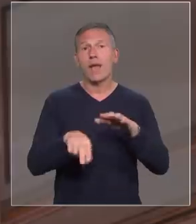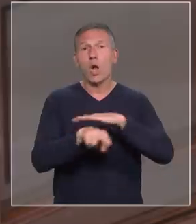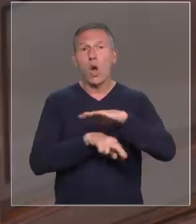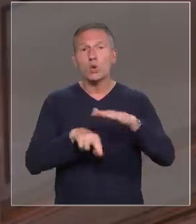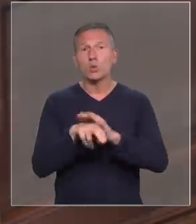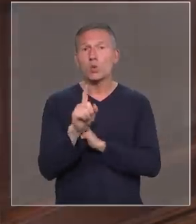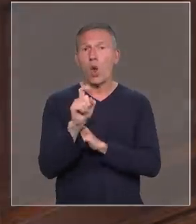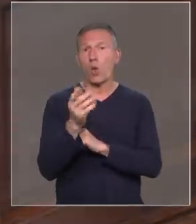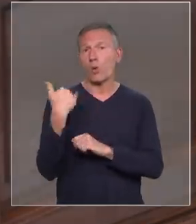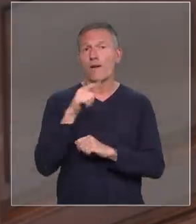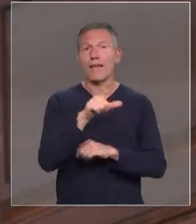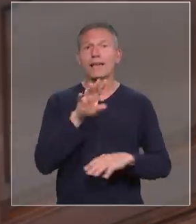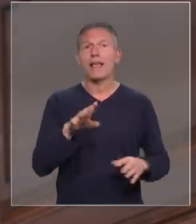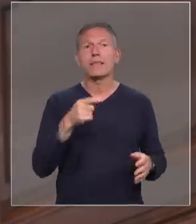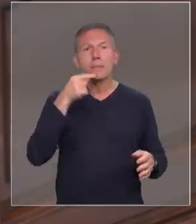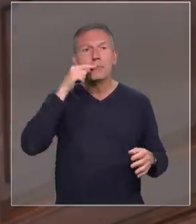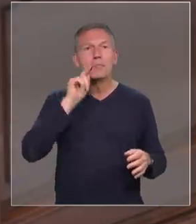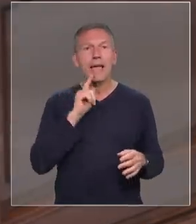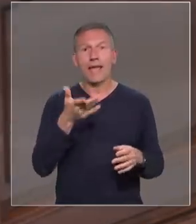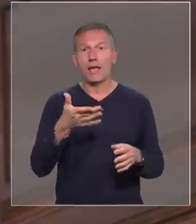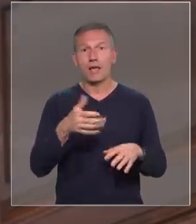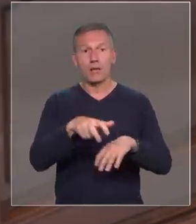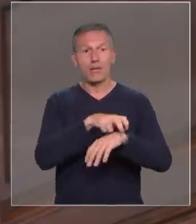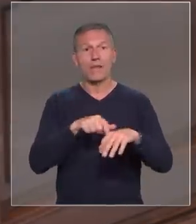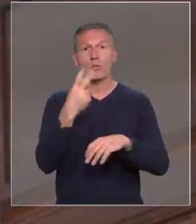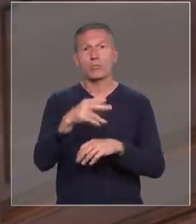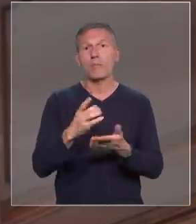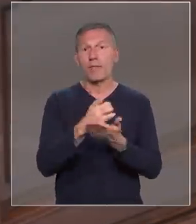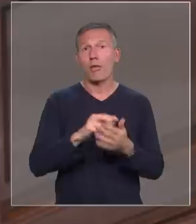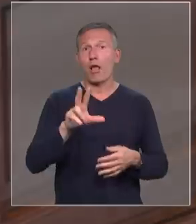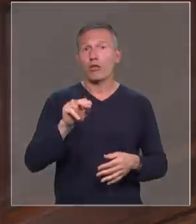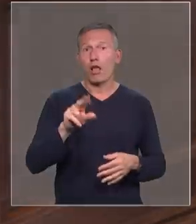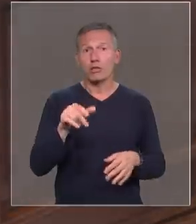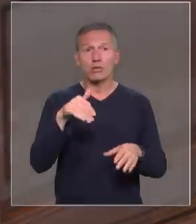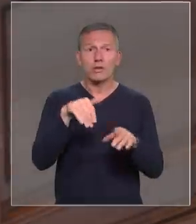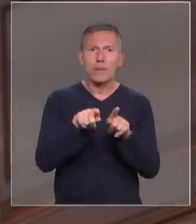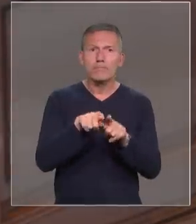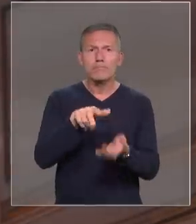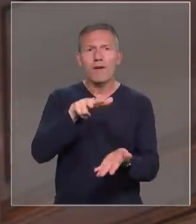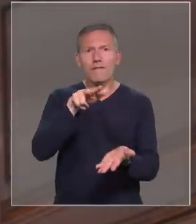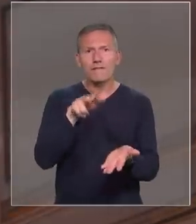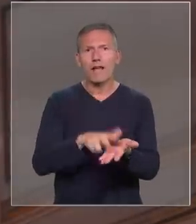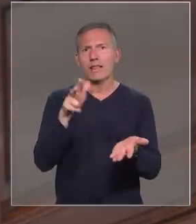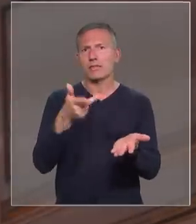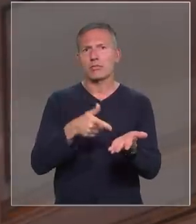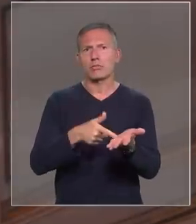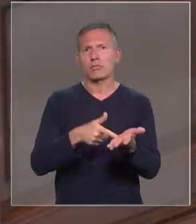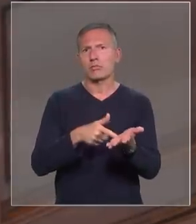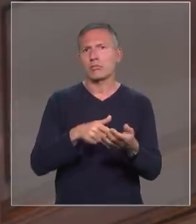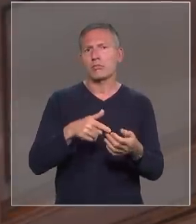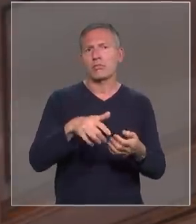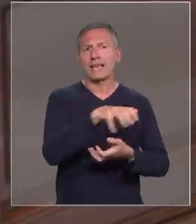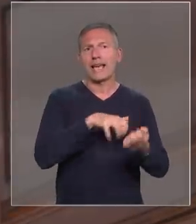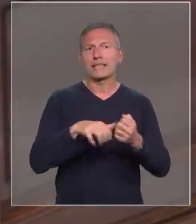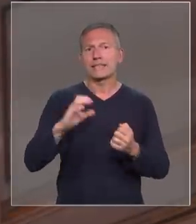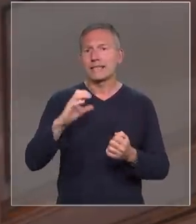le 24 mai, qui a été l'occasion pour la préfecture du Gard à la fois de valider la crise sur la 16, sur